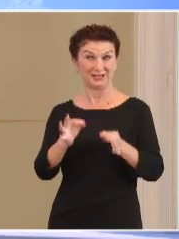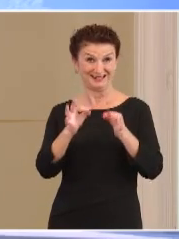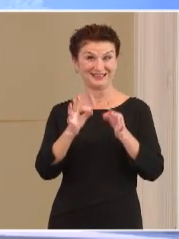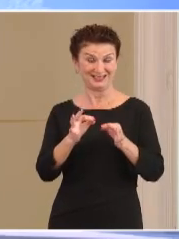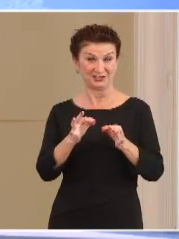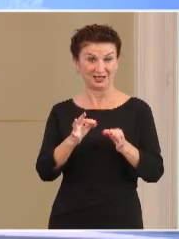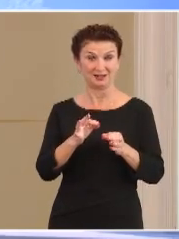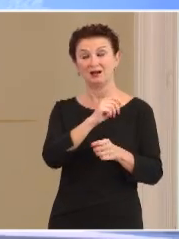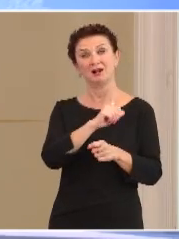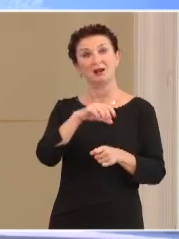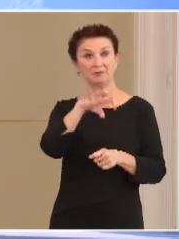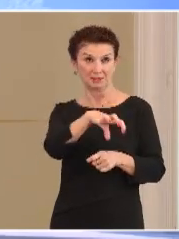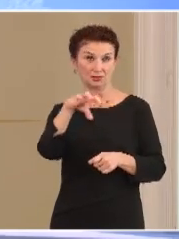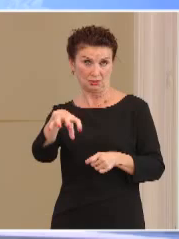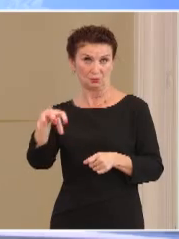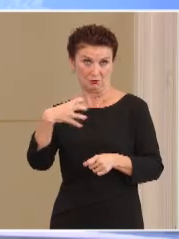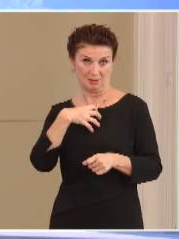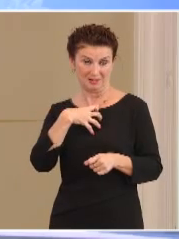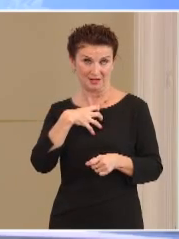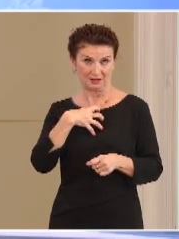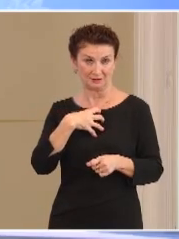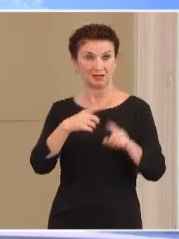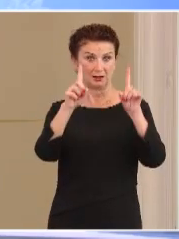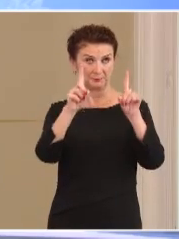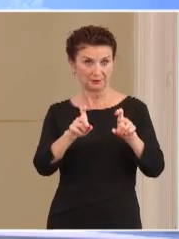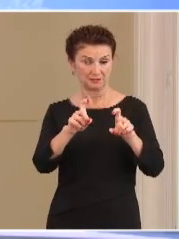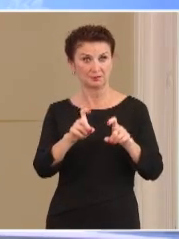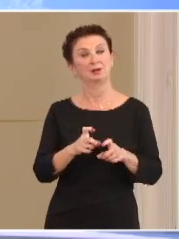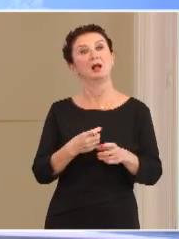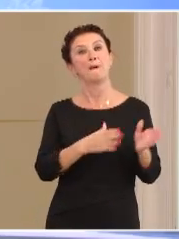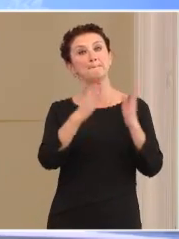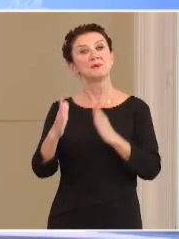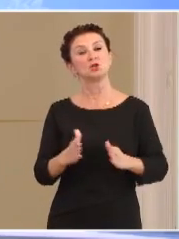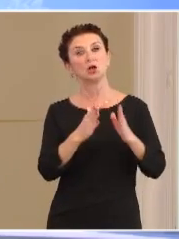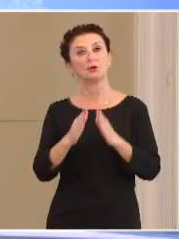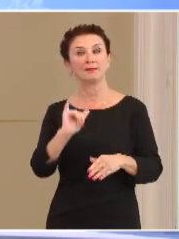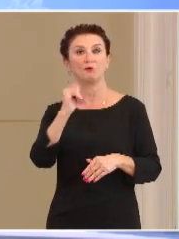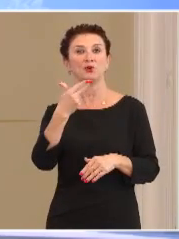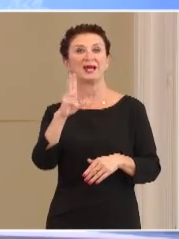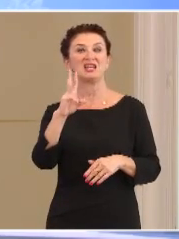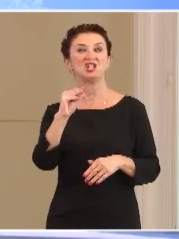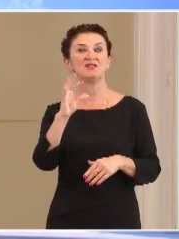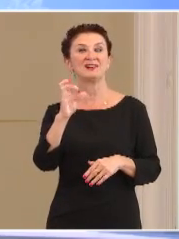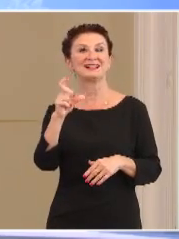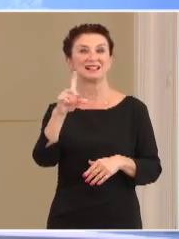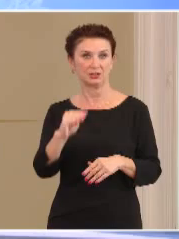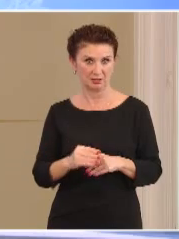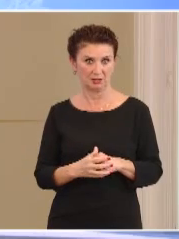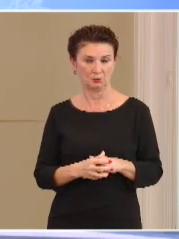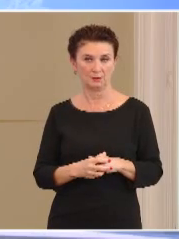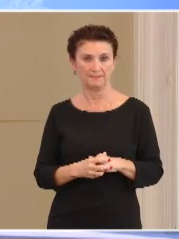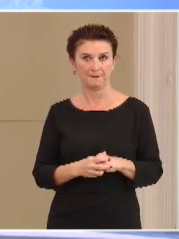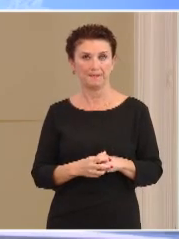inwestycji. To, czy inwestycja jest przygotowana do tego, aby ogłaszać przetarg, nie zależy od nikogo, tylko sprawności